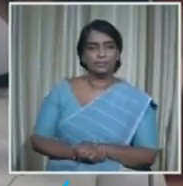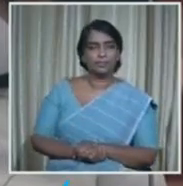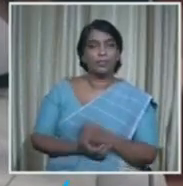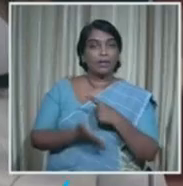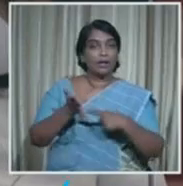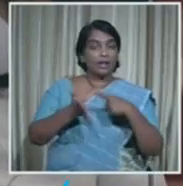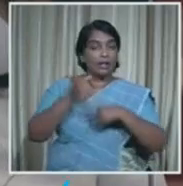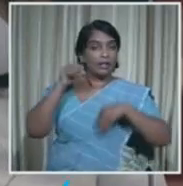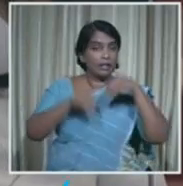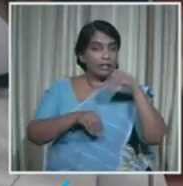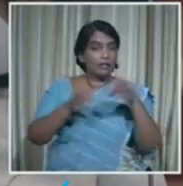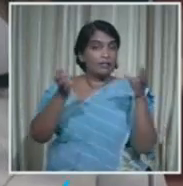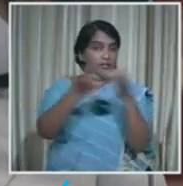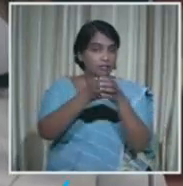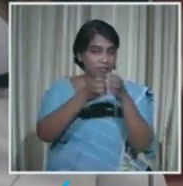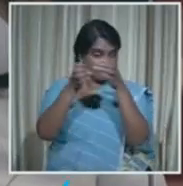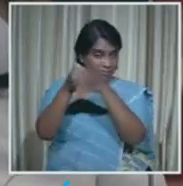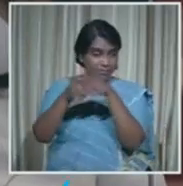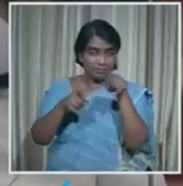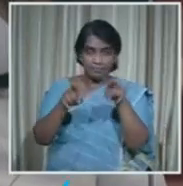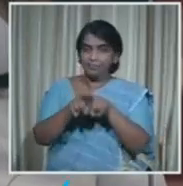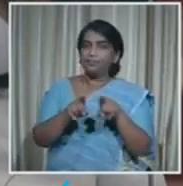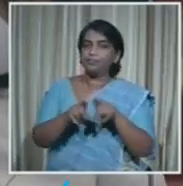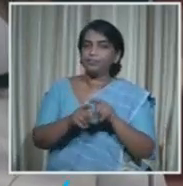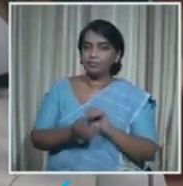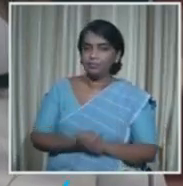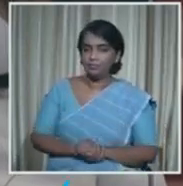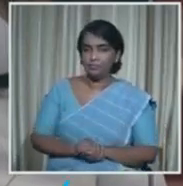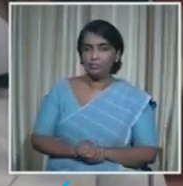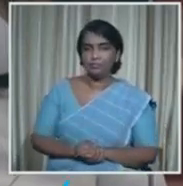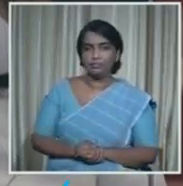දේශපාලන පක්ෂ වශයෙන් ගත්තාම